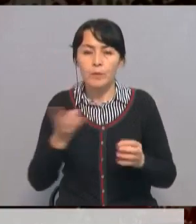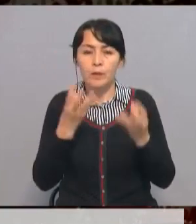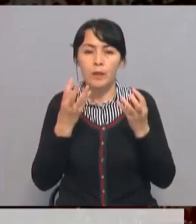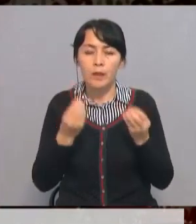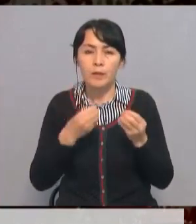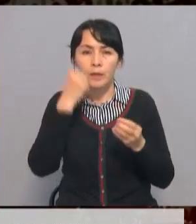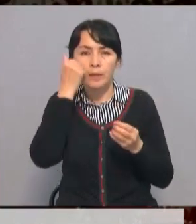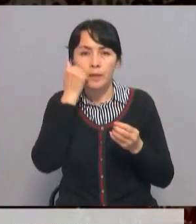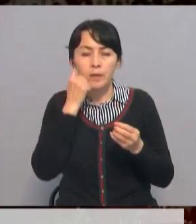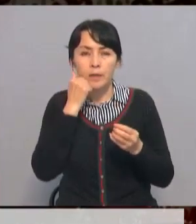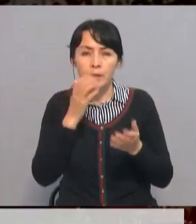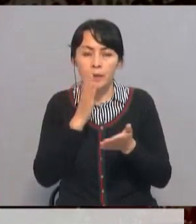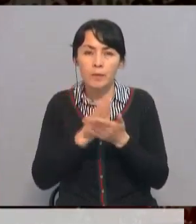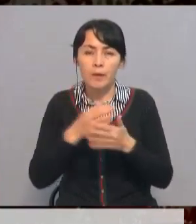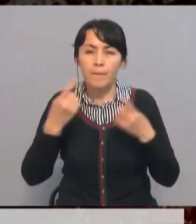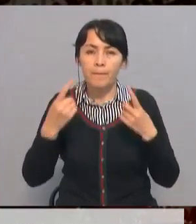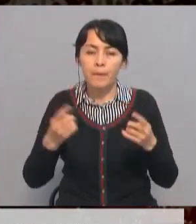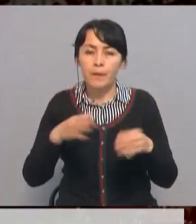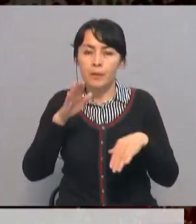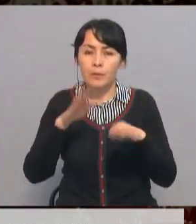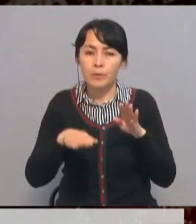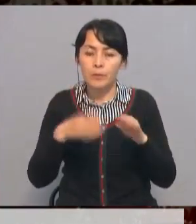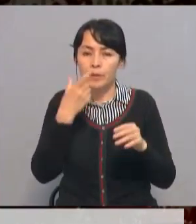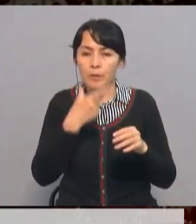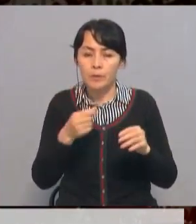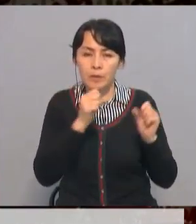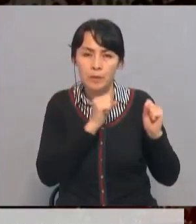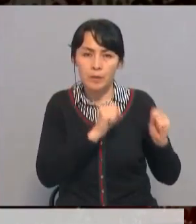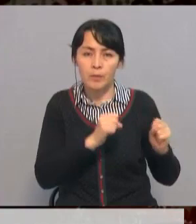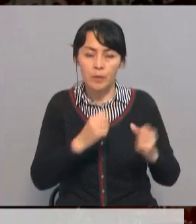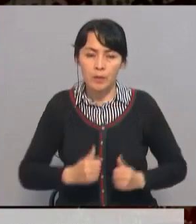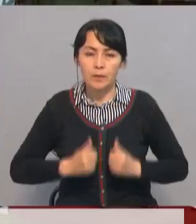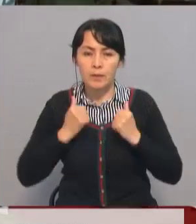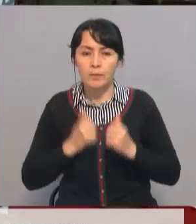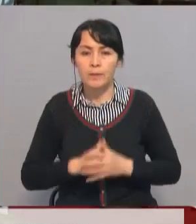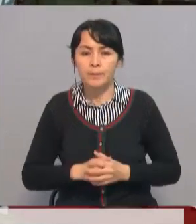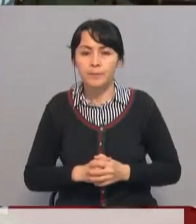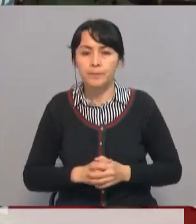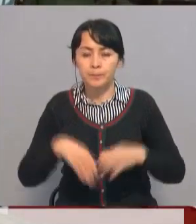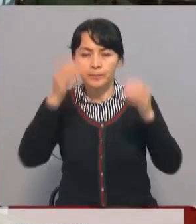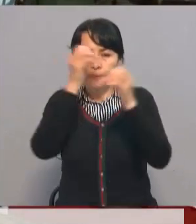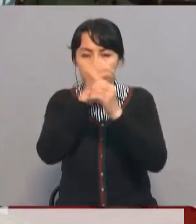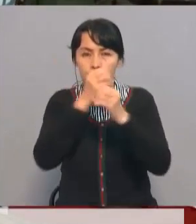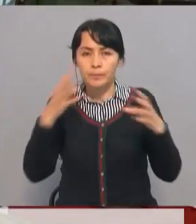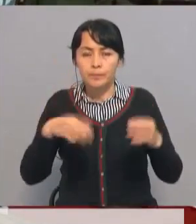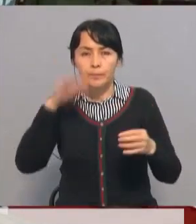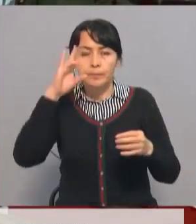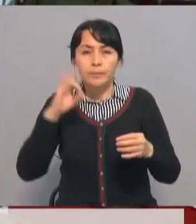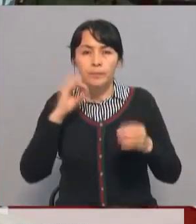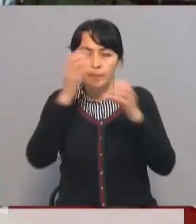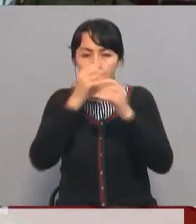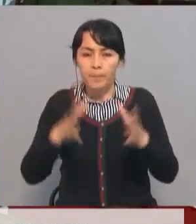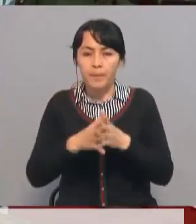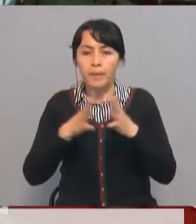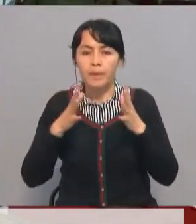Әрине ескіріп кеткен нәрселер де бар, бірақ жақсы дүниені сақтап қалуға тырысамыз барынша. Мәдениетті, қазақтың мәдениеті